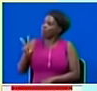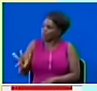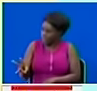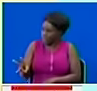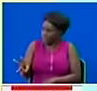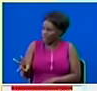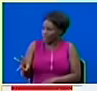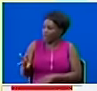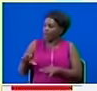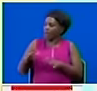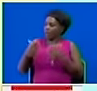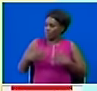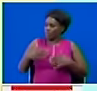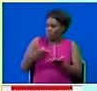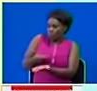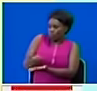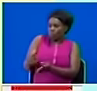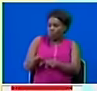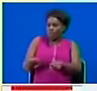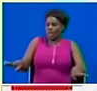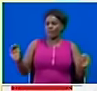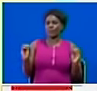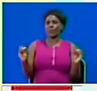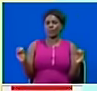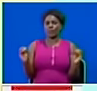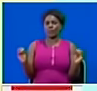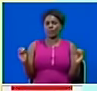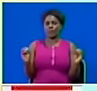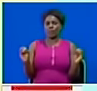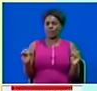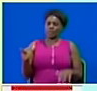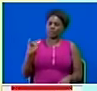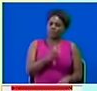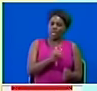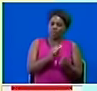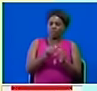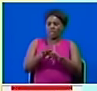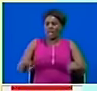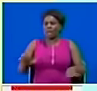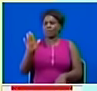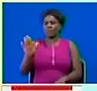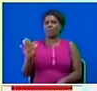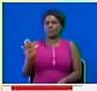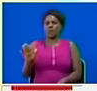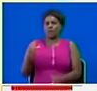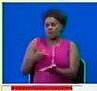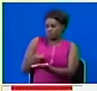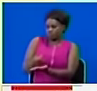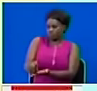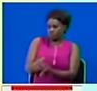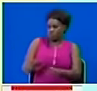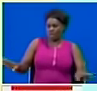ili watu wasiuze mashamba yao. Baki na shamba. Usiuze,